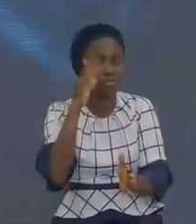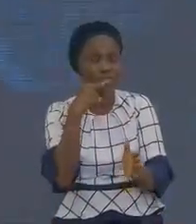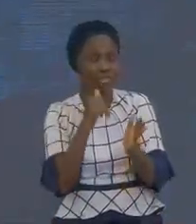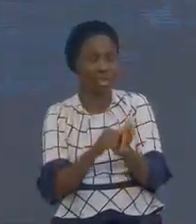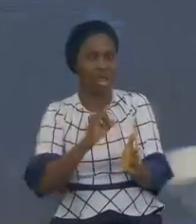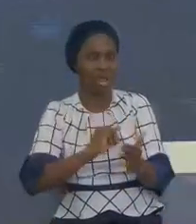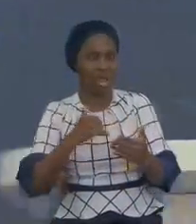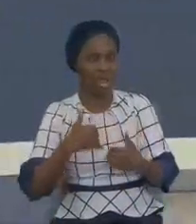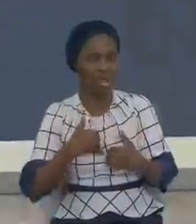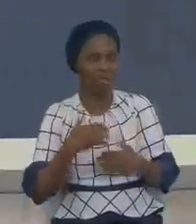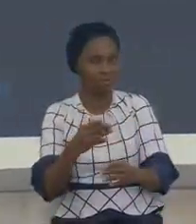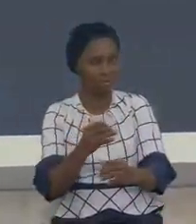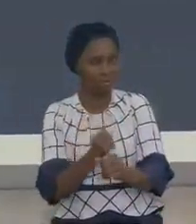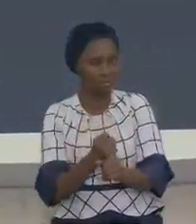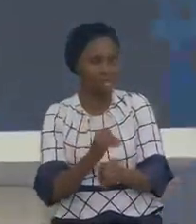moment.